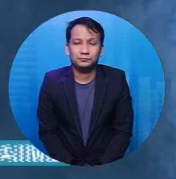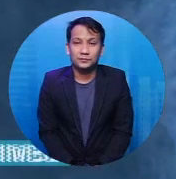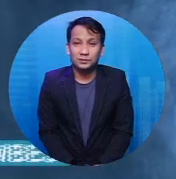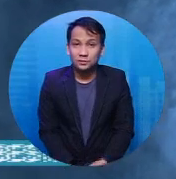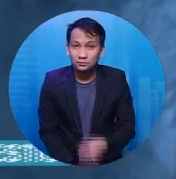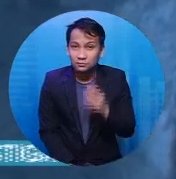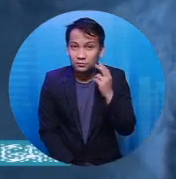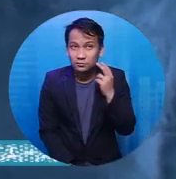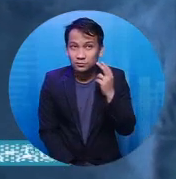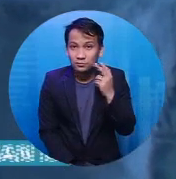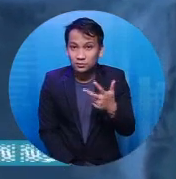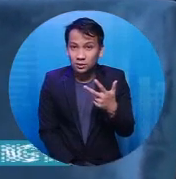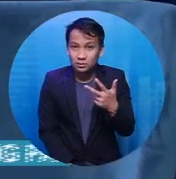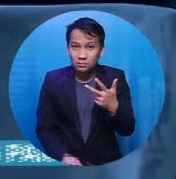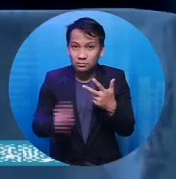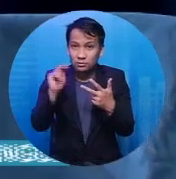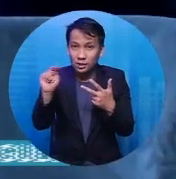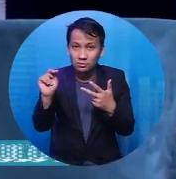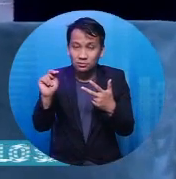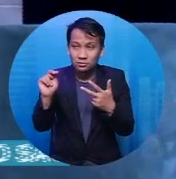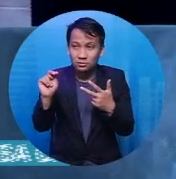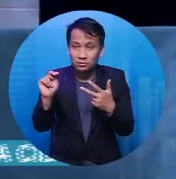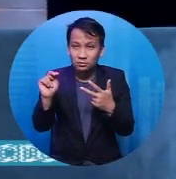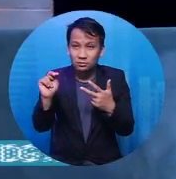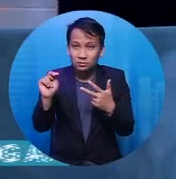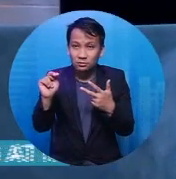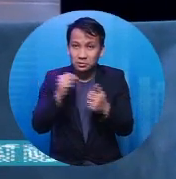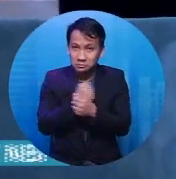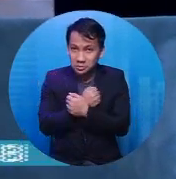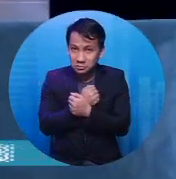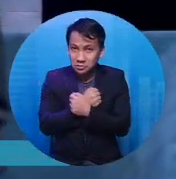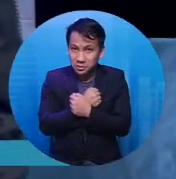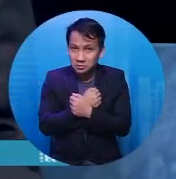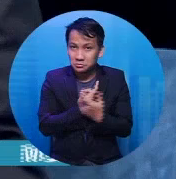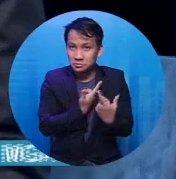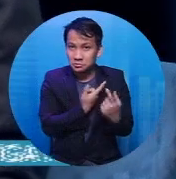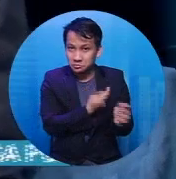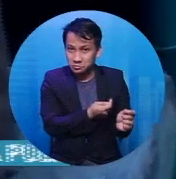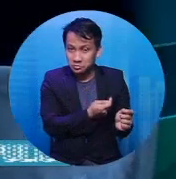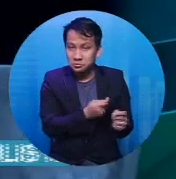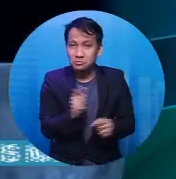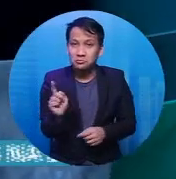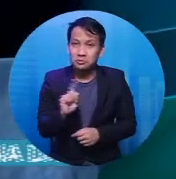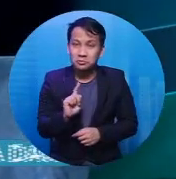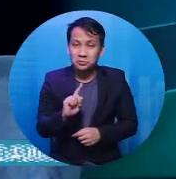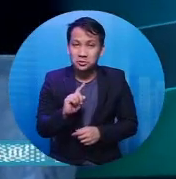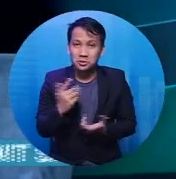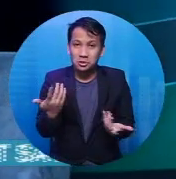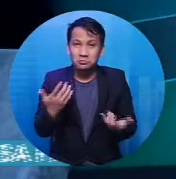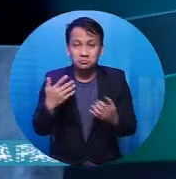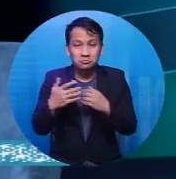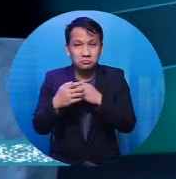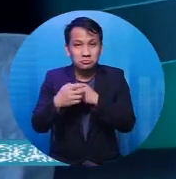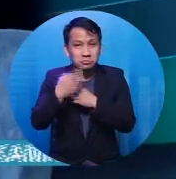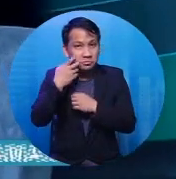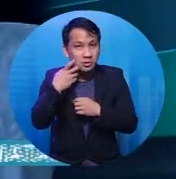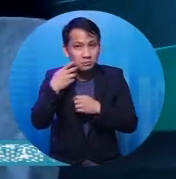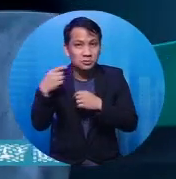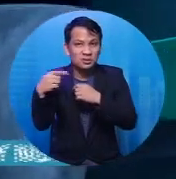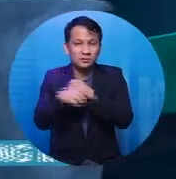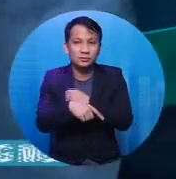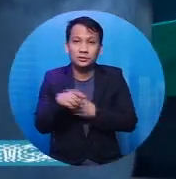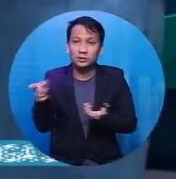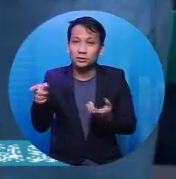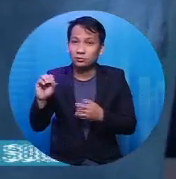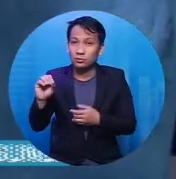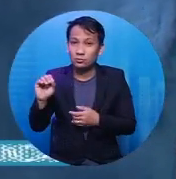Tatlong N. Nagmahal, nagtiwala, niloko. Ganyan po ang sinapit ng isang